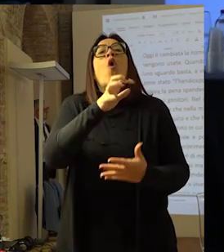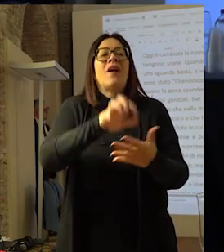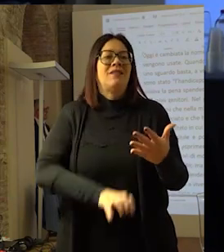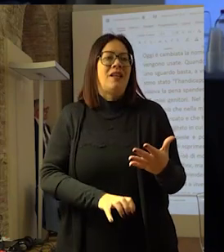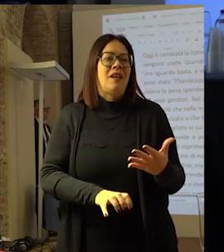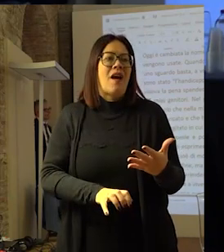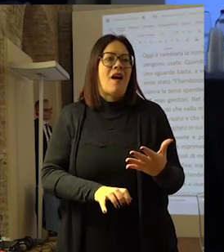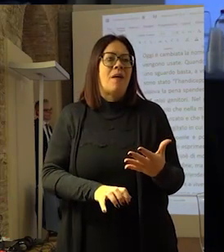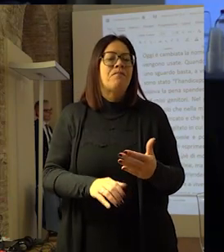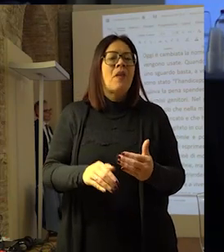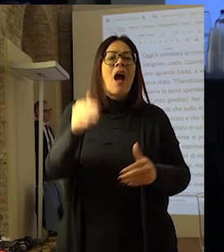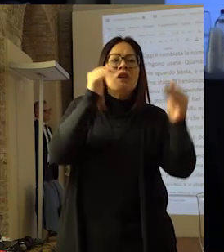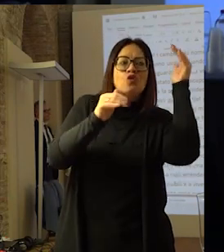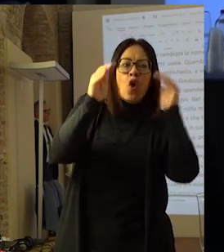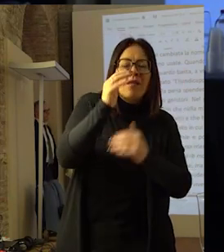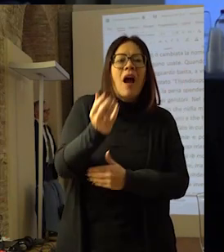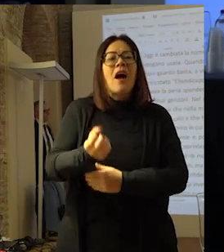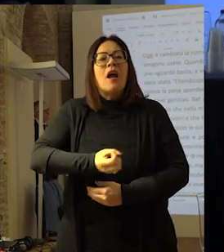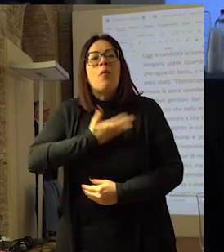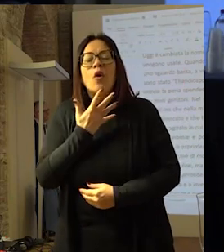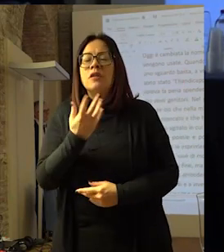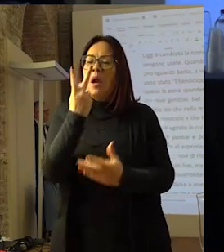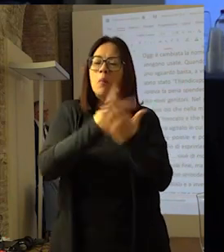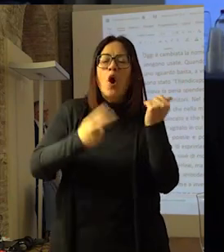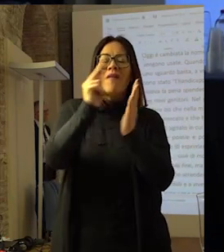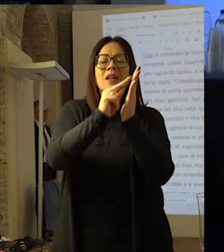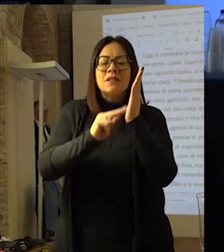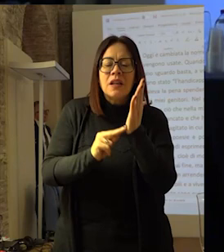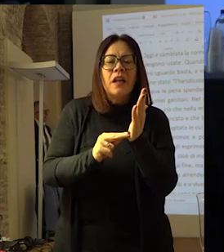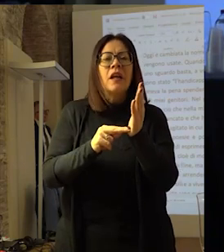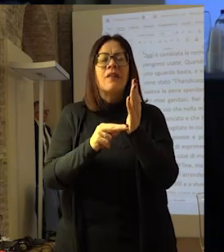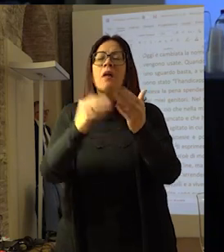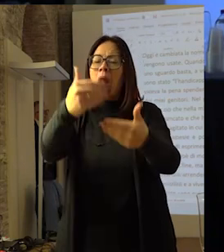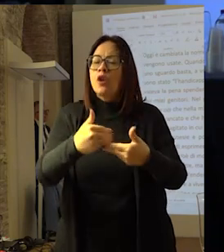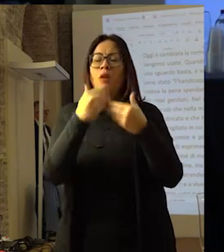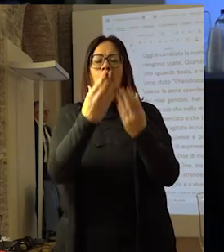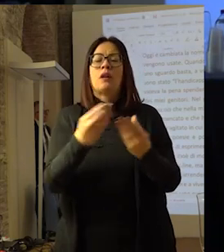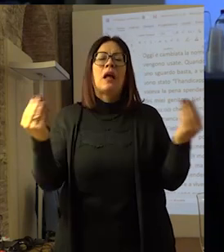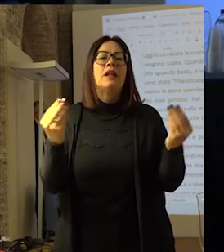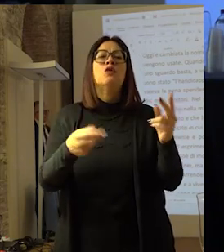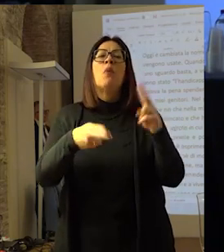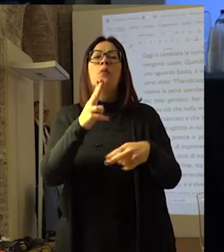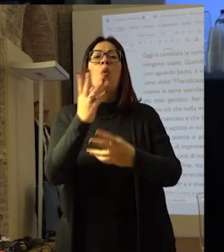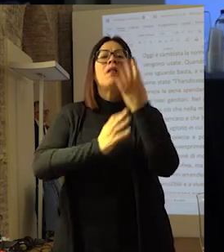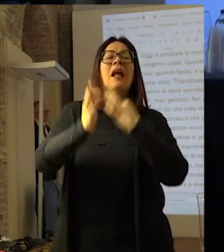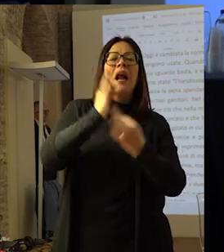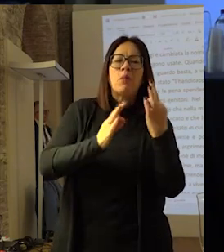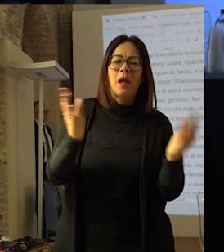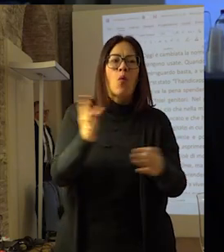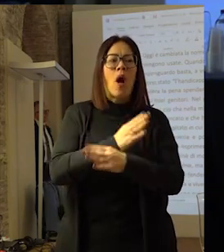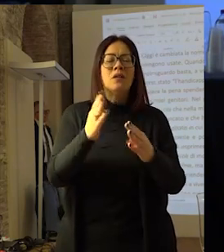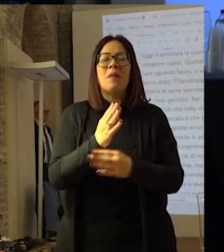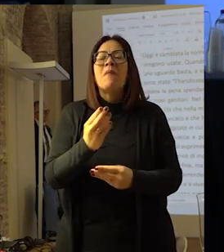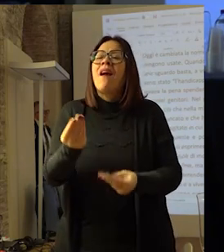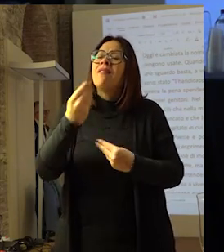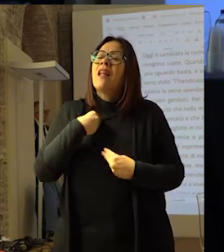Ascoltare poesie e poi cimentarmi nello scriverle mi ha giovato più di qualsiasi terapia, perché mi ha consentito di esprimere in